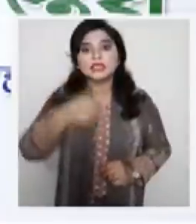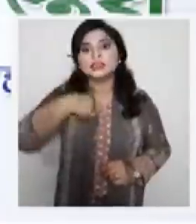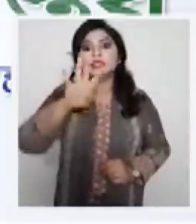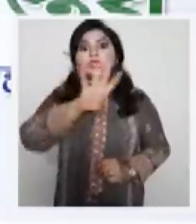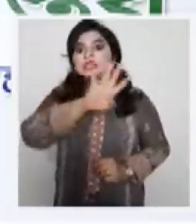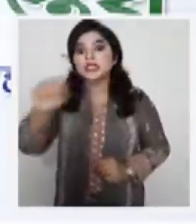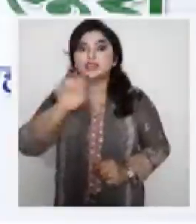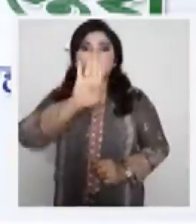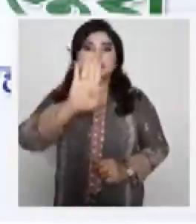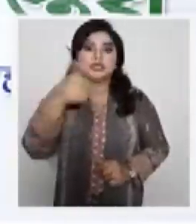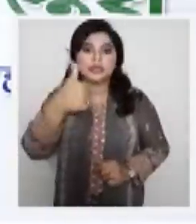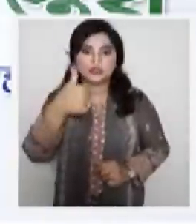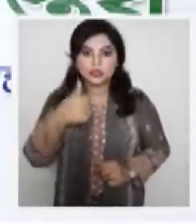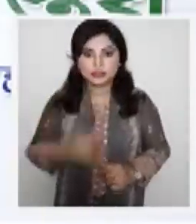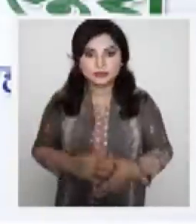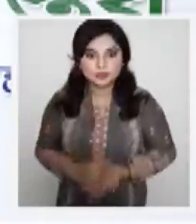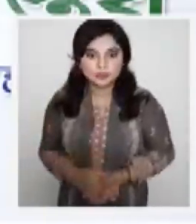জন, বর্তমানে কোয়ারেন্টাইনে আছেন